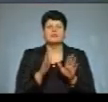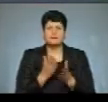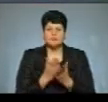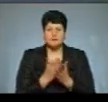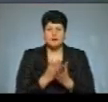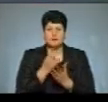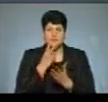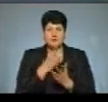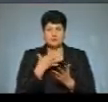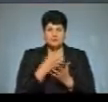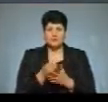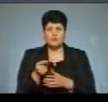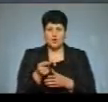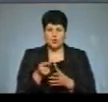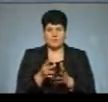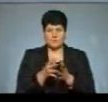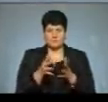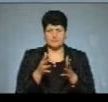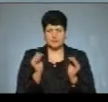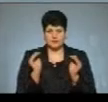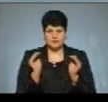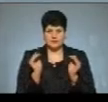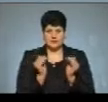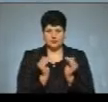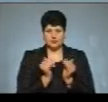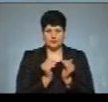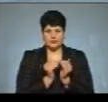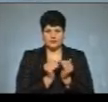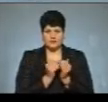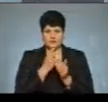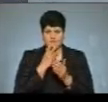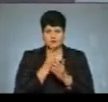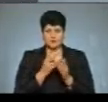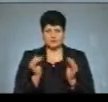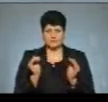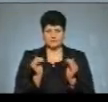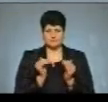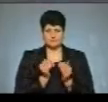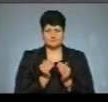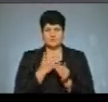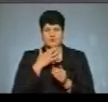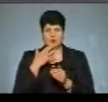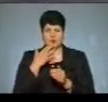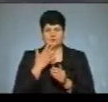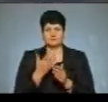ми бачимо свої, тернопільські. Коли її зменшувати, от в нас вже є